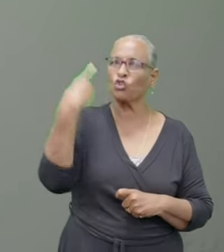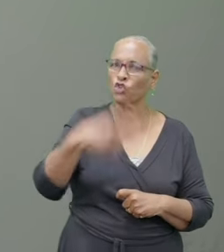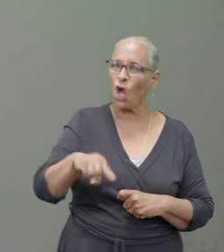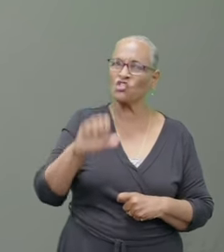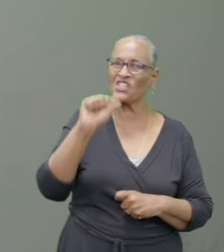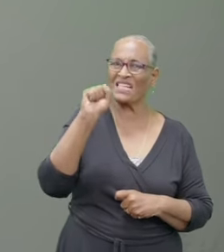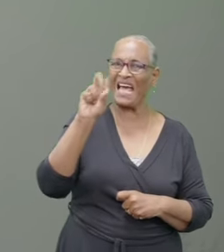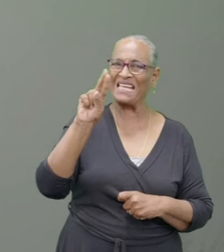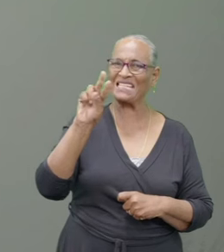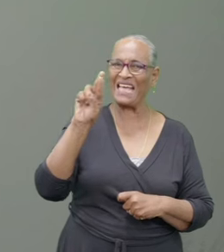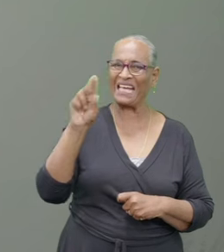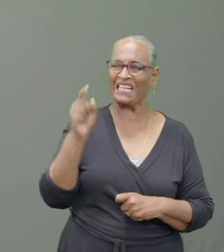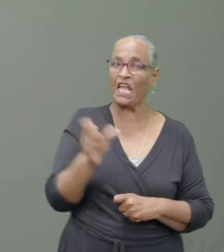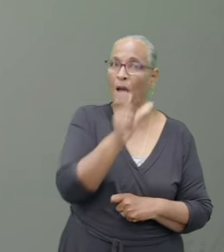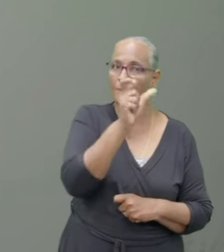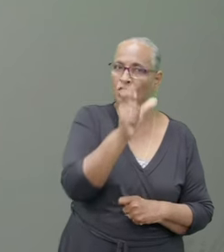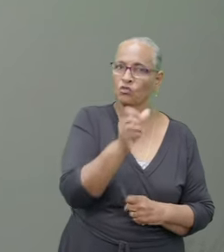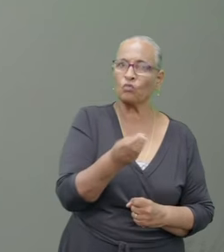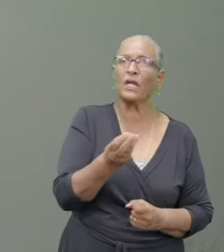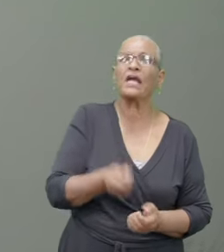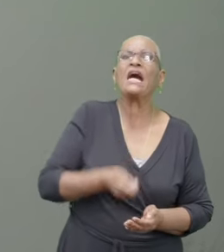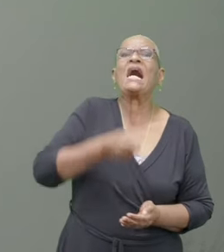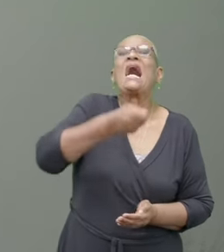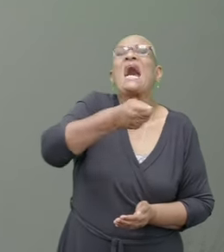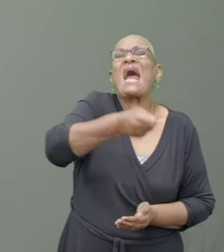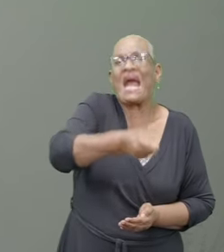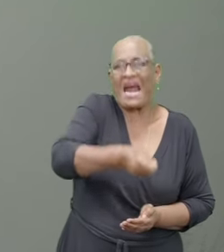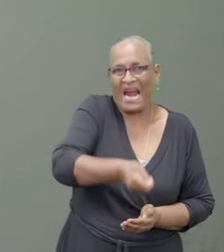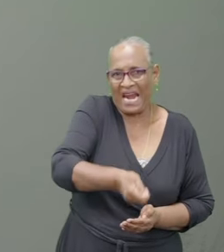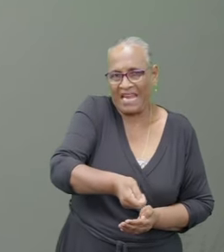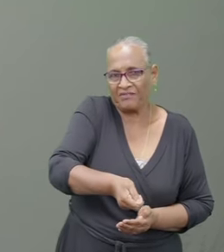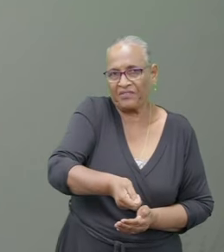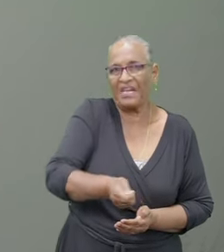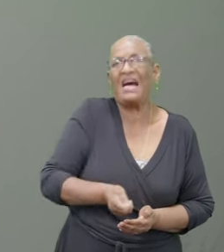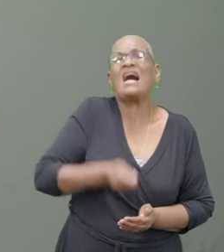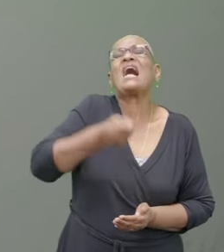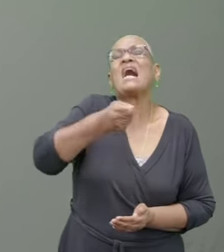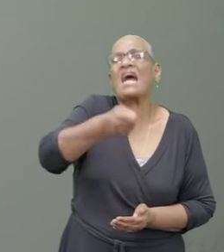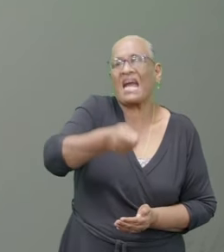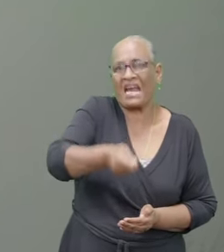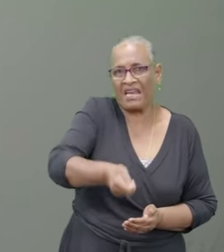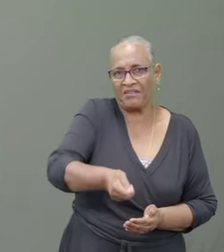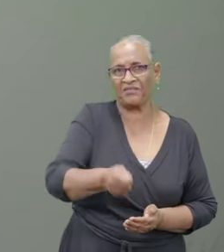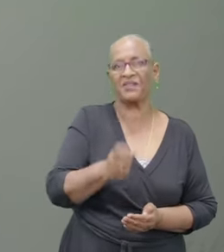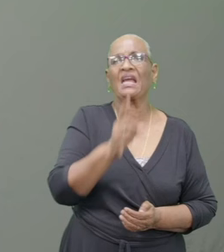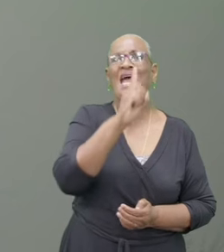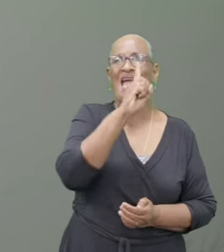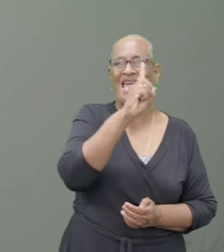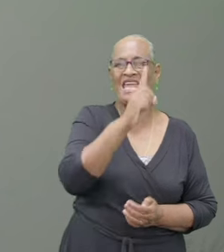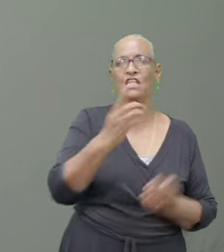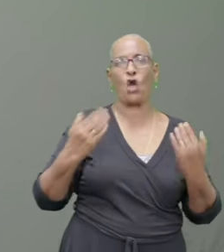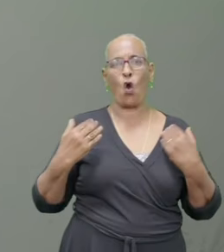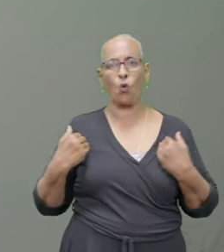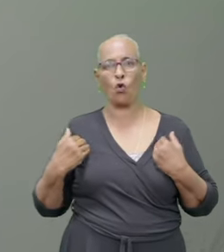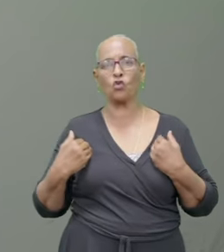per verpleegkundige zal toekennen, dus goedkeuren, toekennen per 1